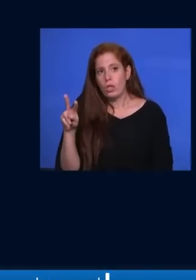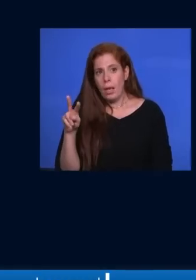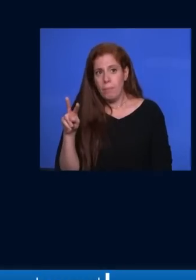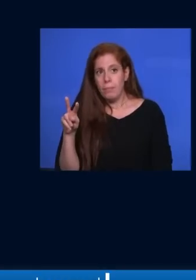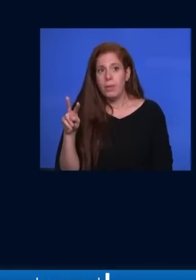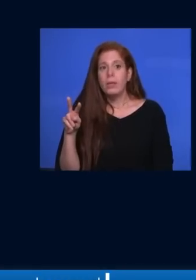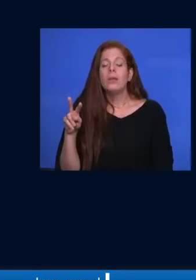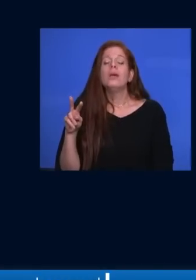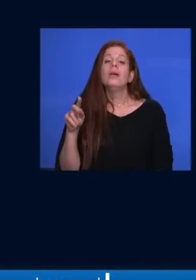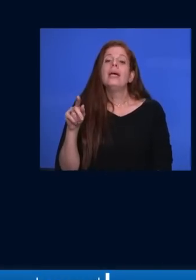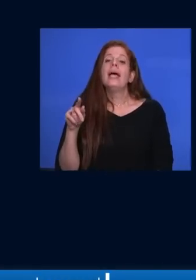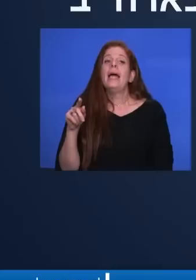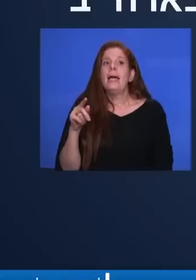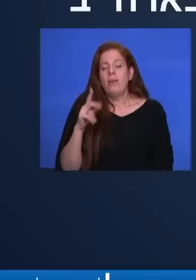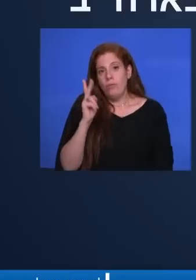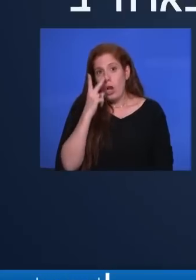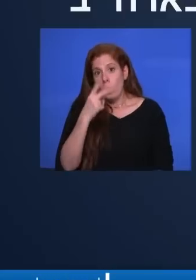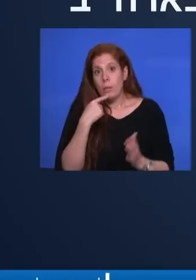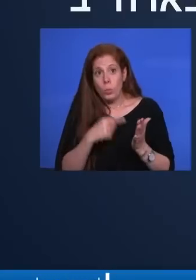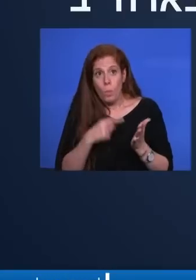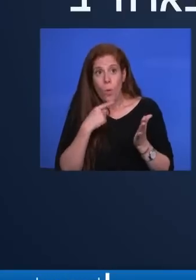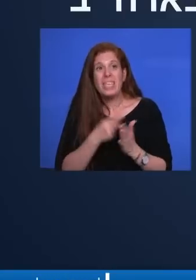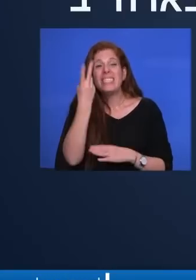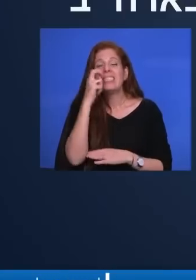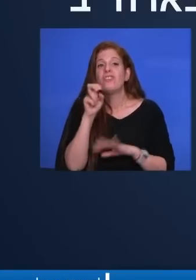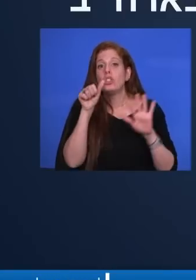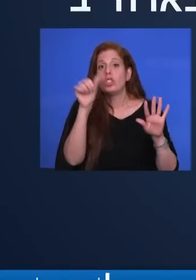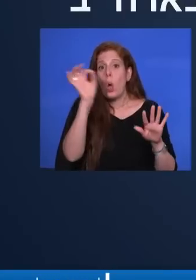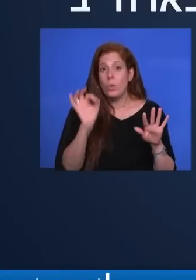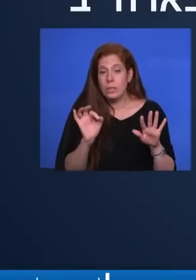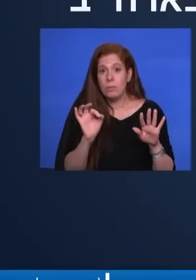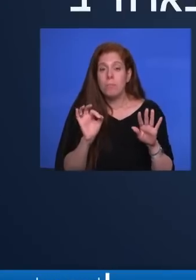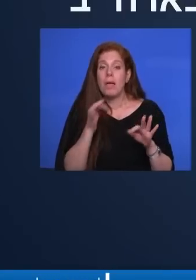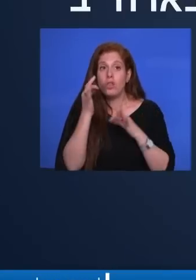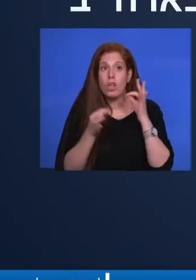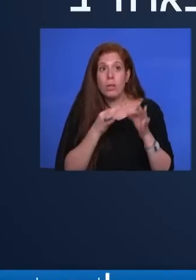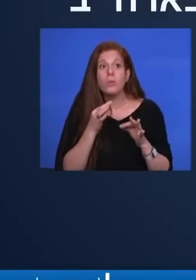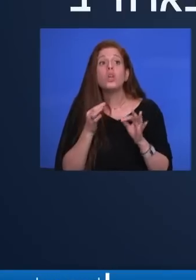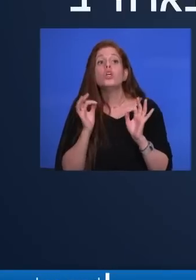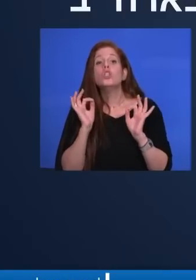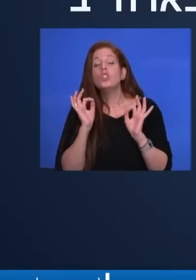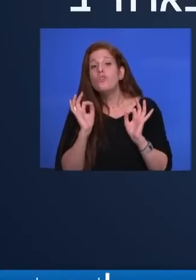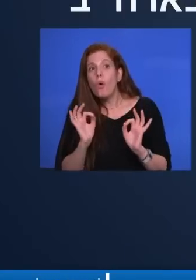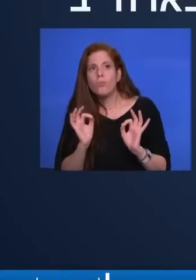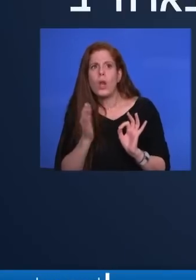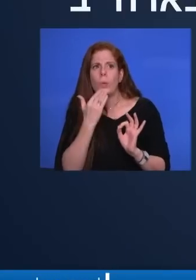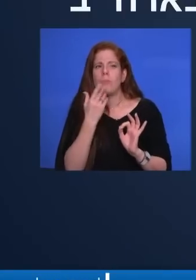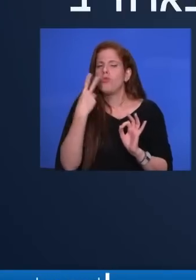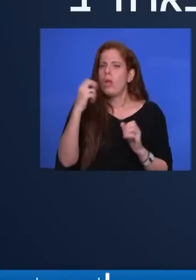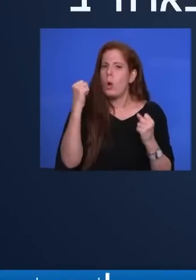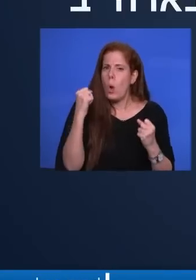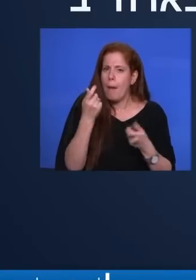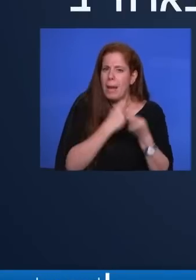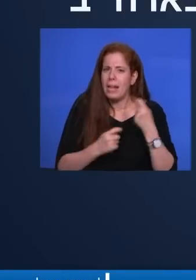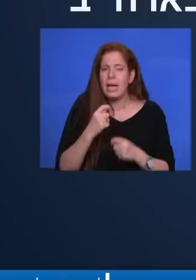ב-2022, אם נוכל לראות כמה דוגמאות, 26% מהנשאלים סבורים שליהודים יש יותר מדי כוח בכלכלה העולמית,